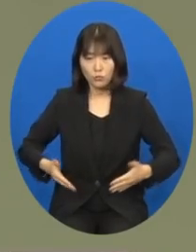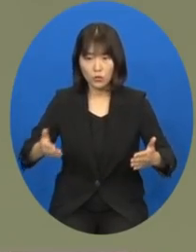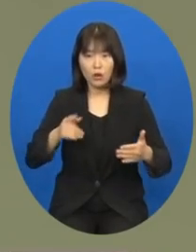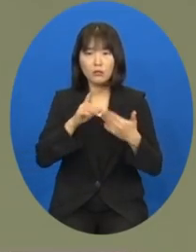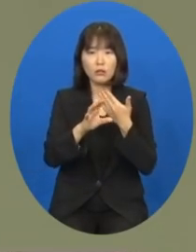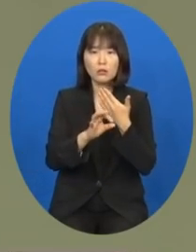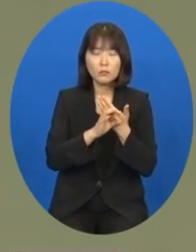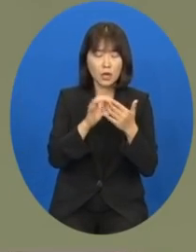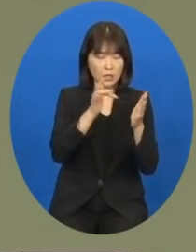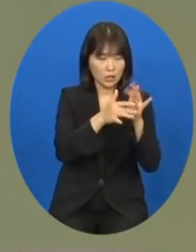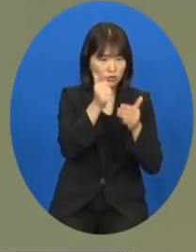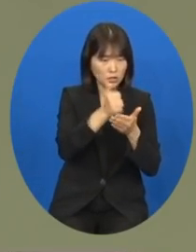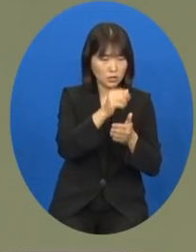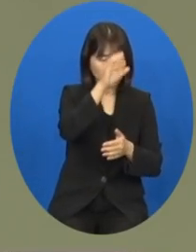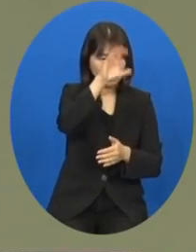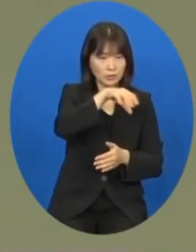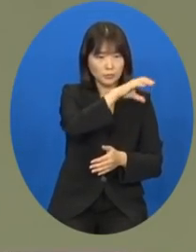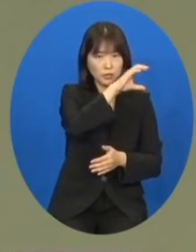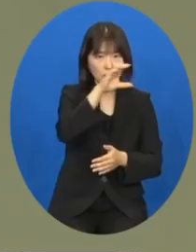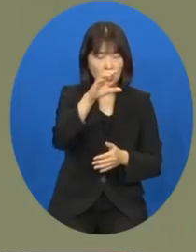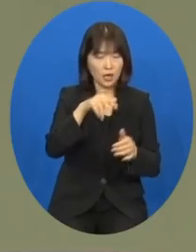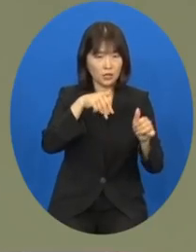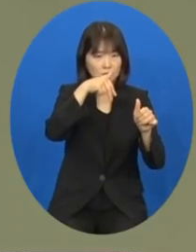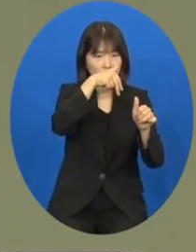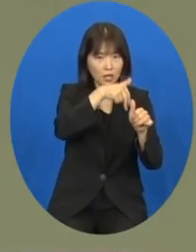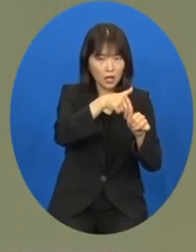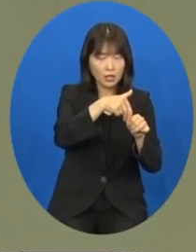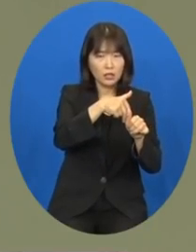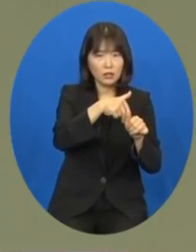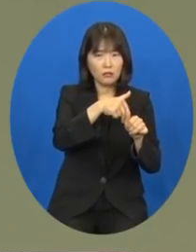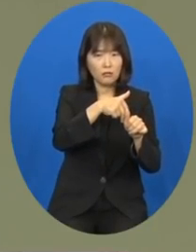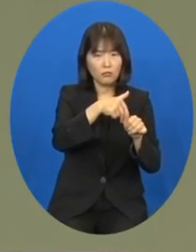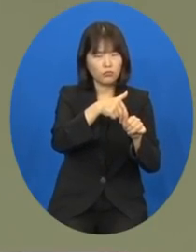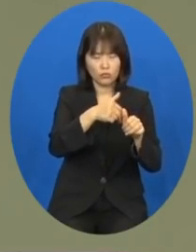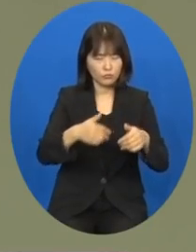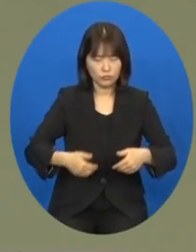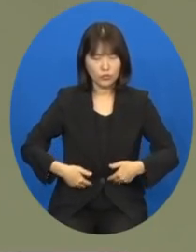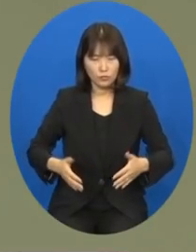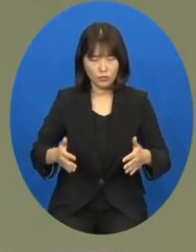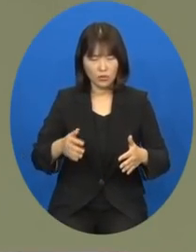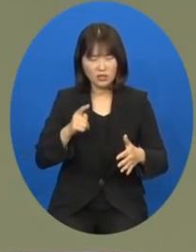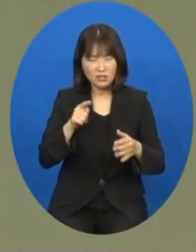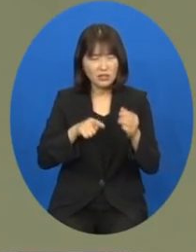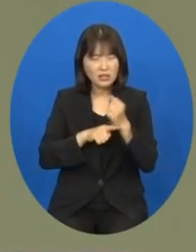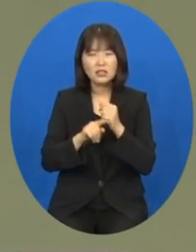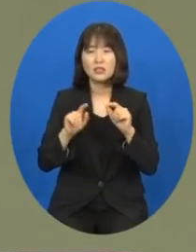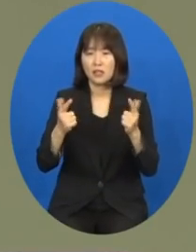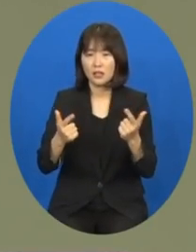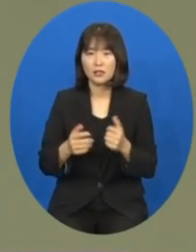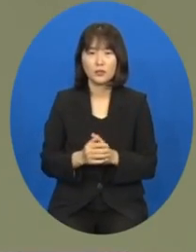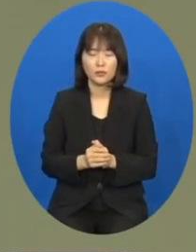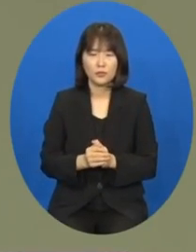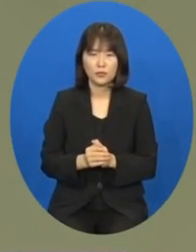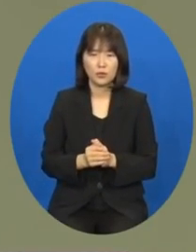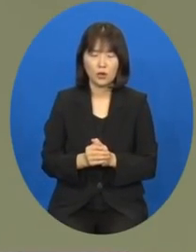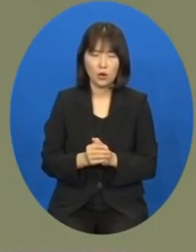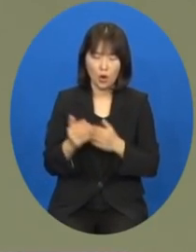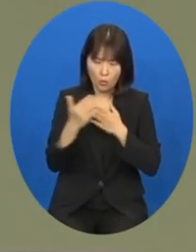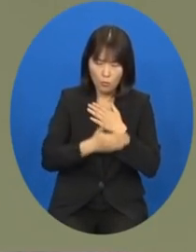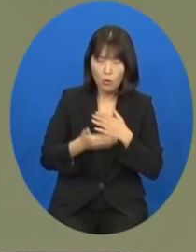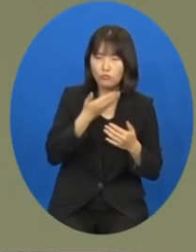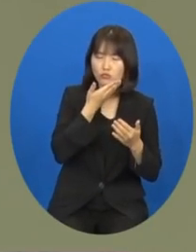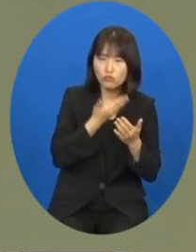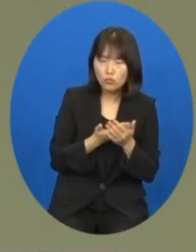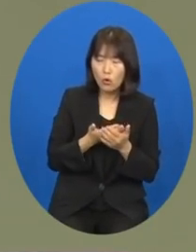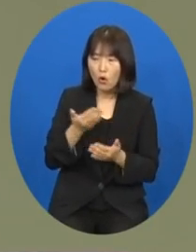하셨을 거에요 이 말은 그런 뜻이 아니라 이런 겁니다 몸도 중요하고 음식도 너무나 보다 중요합니다